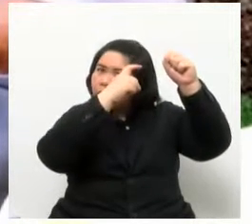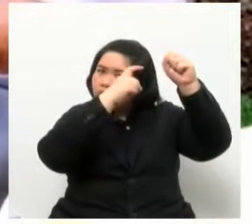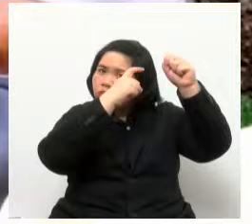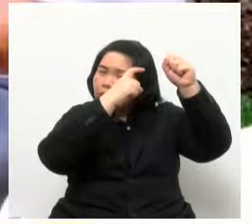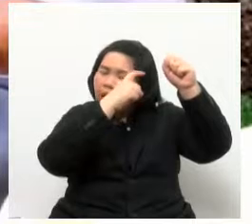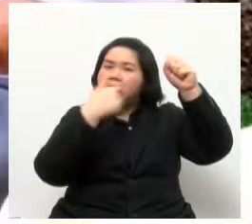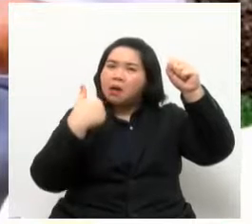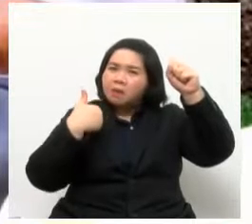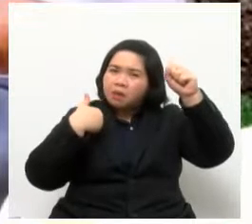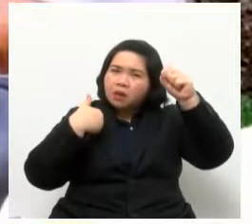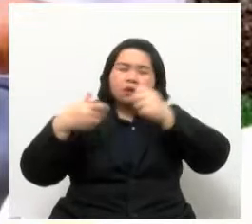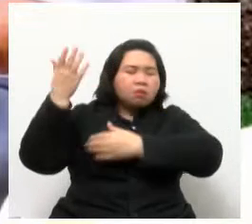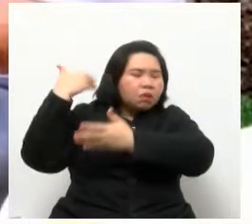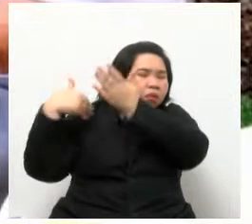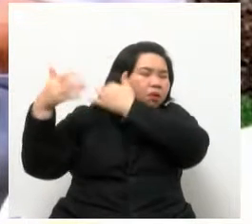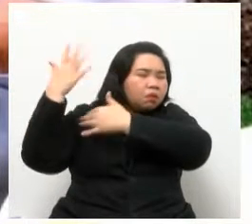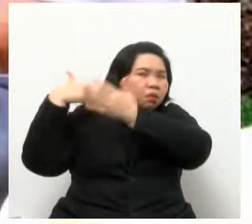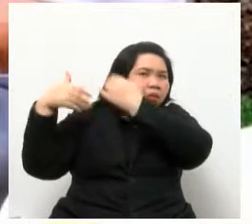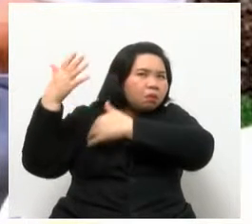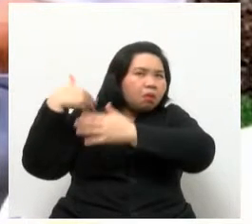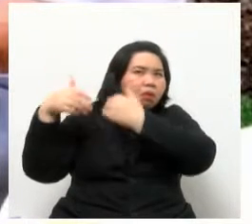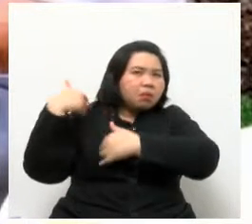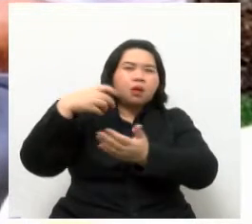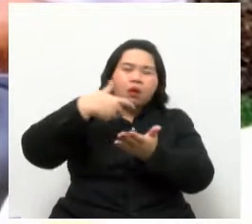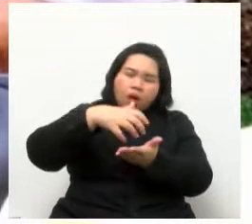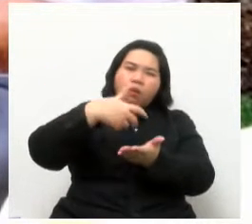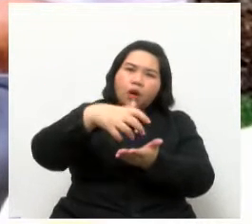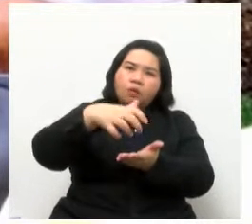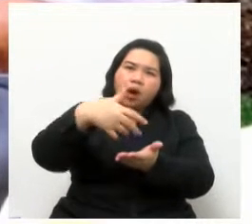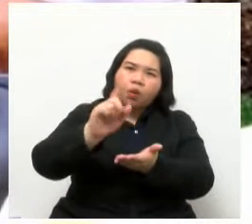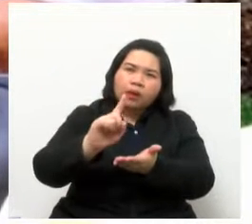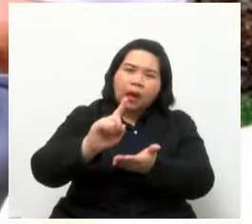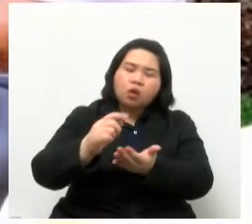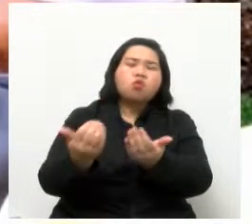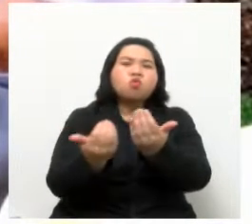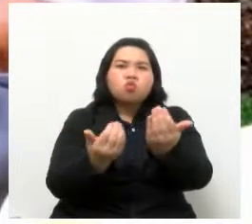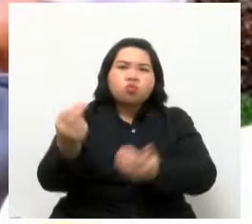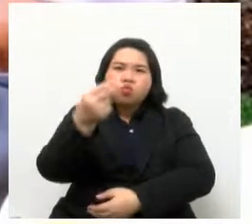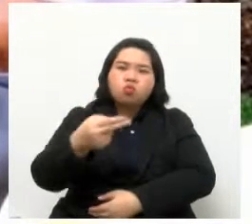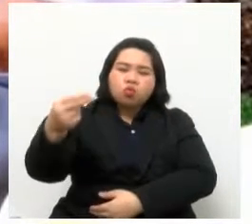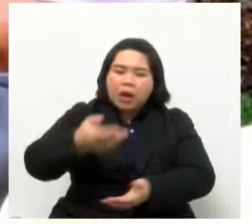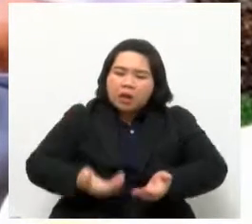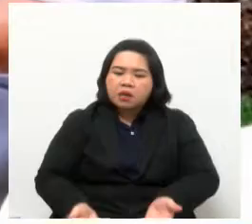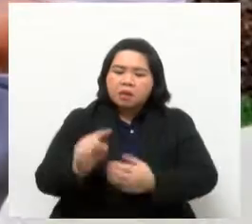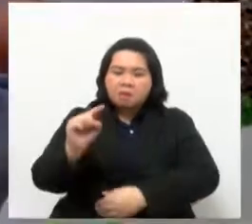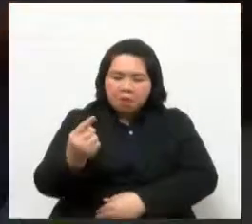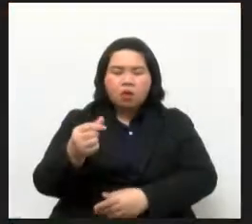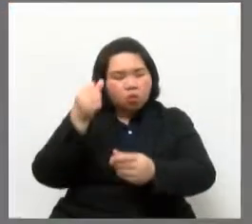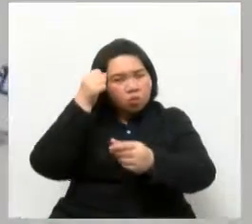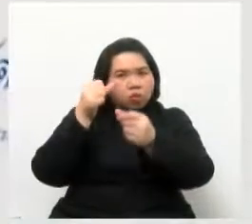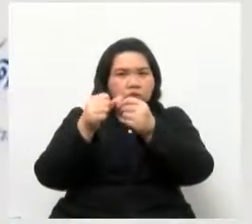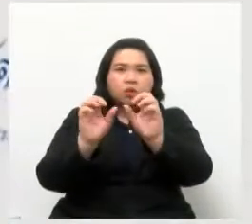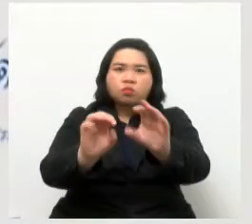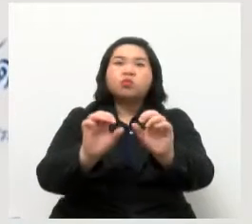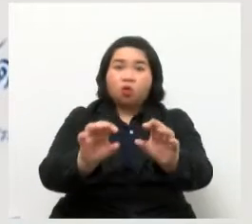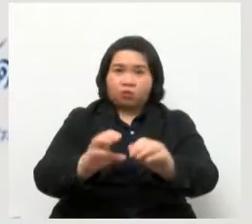ตำนานที่ได้กล่าวมาก็มีอย่างนี้ขอให้ลูกหลานจำจำมัดไว้เพื่อ